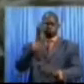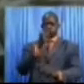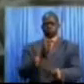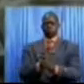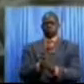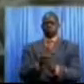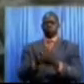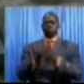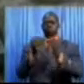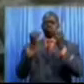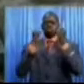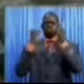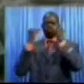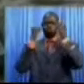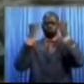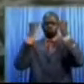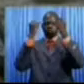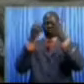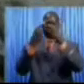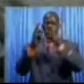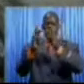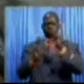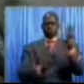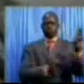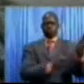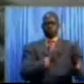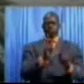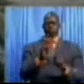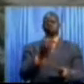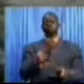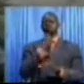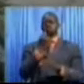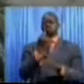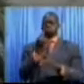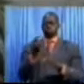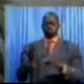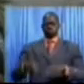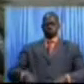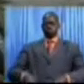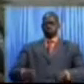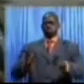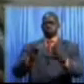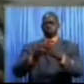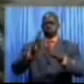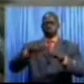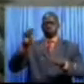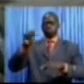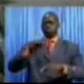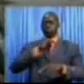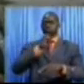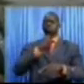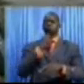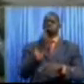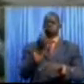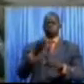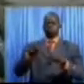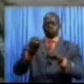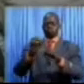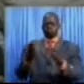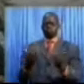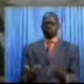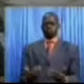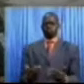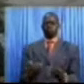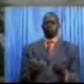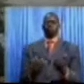inondation. Mais la population accuse la route. On ne peut pas, à l'état actuel, dire que c'est ça. Non, ce n'est que